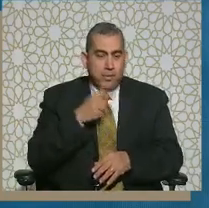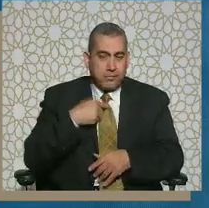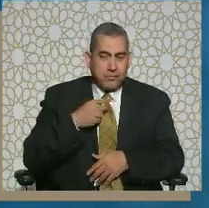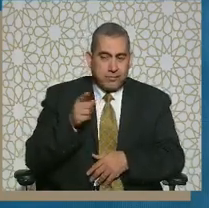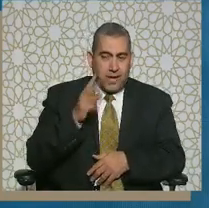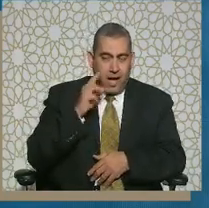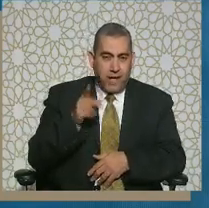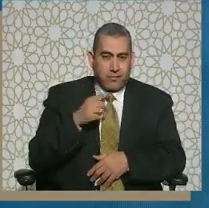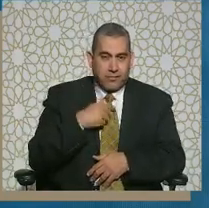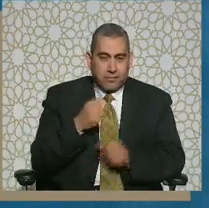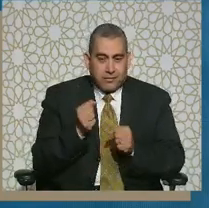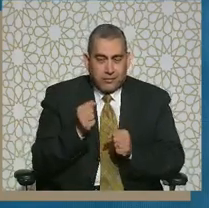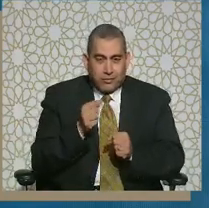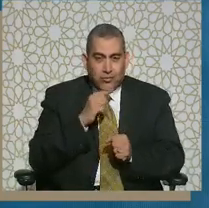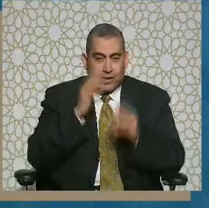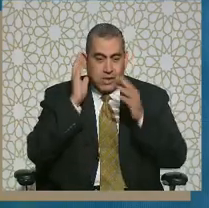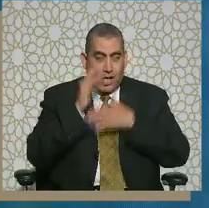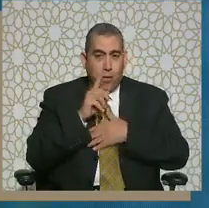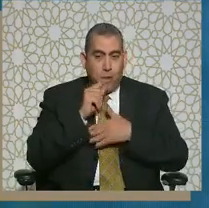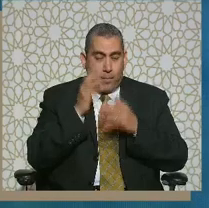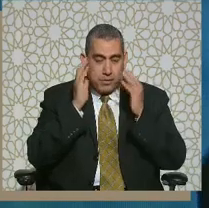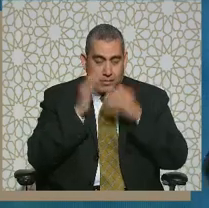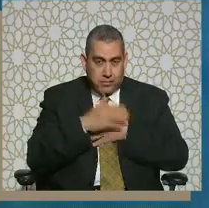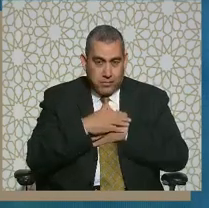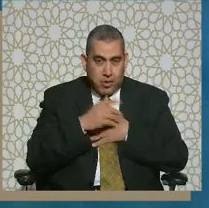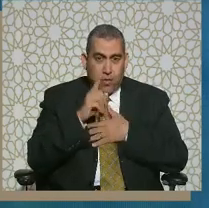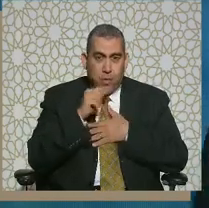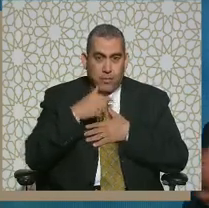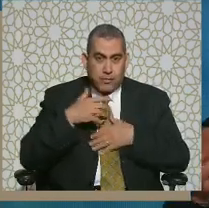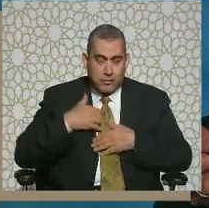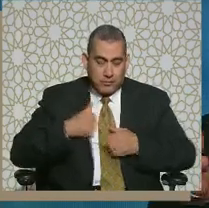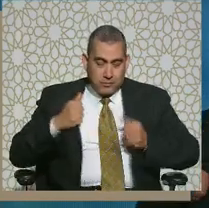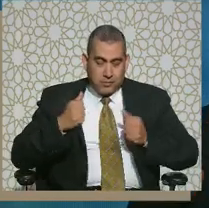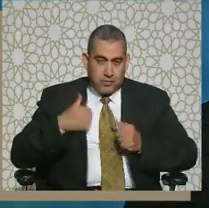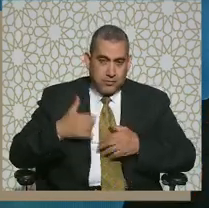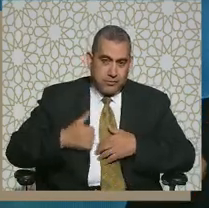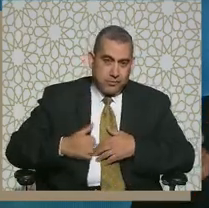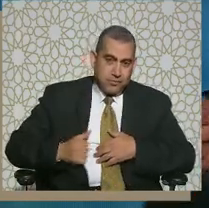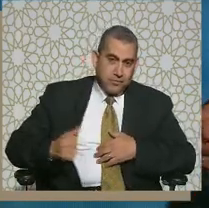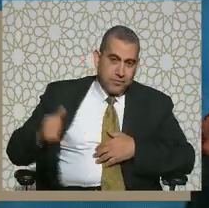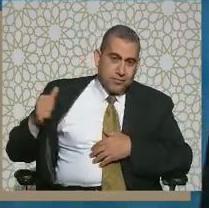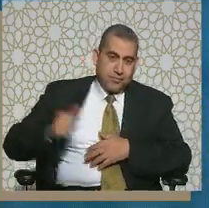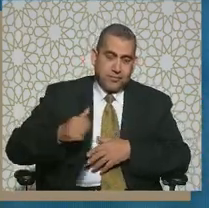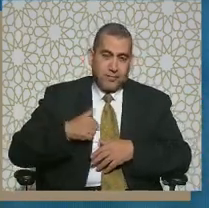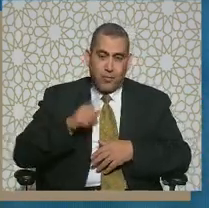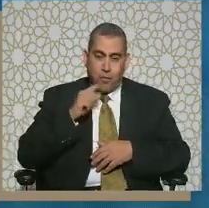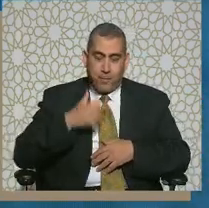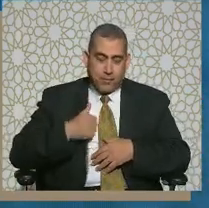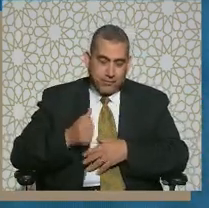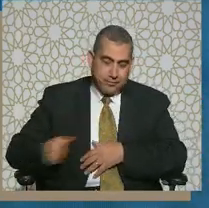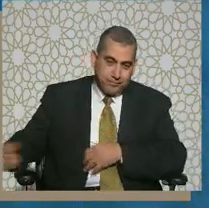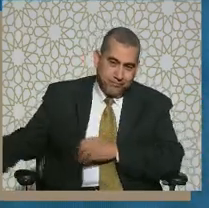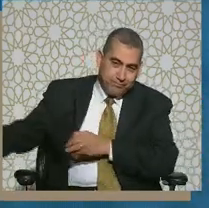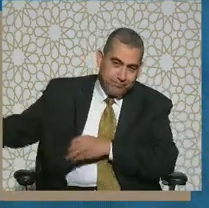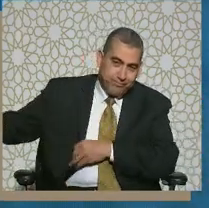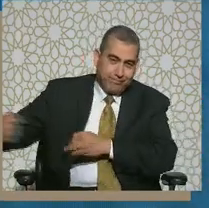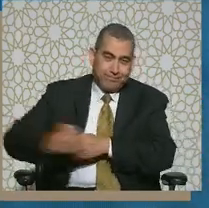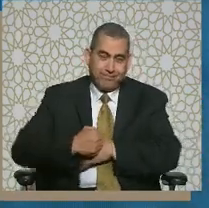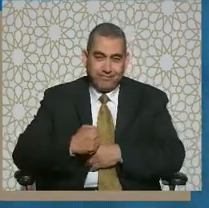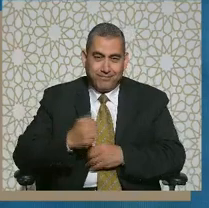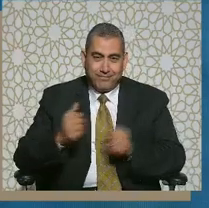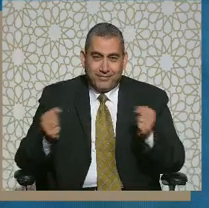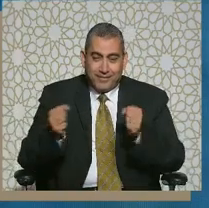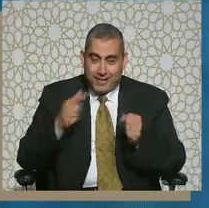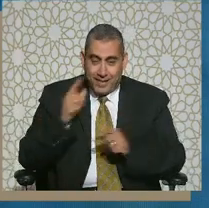فبينما هو يصلي فتح النبي عباءته يا الله وادخلني معه في